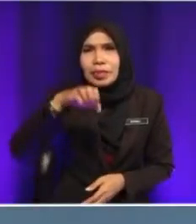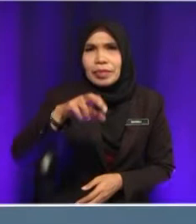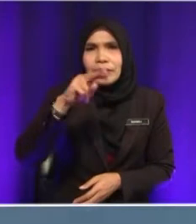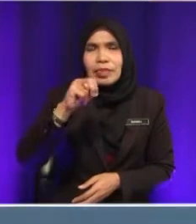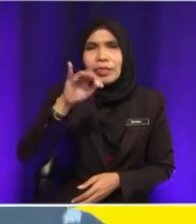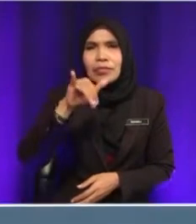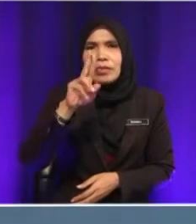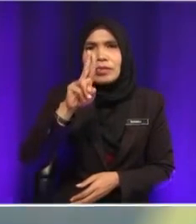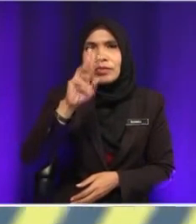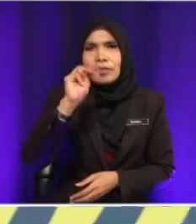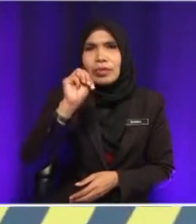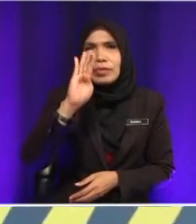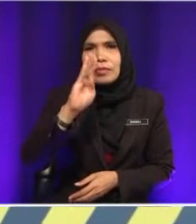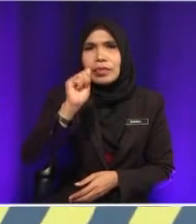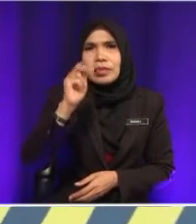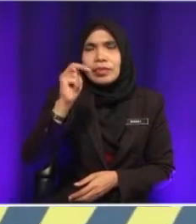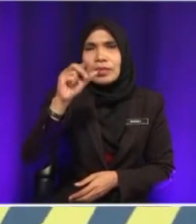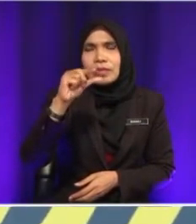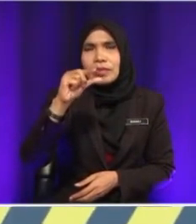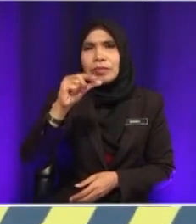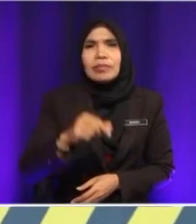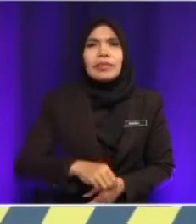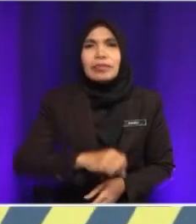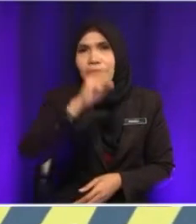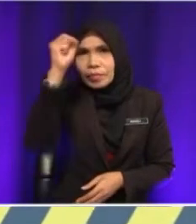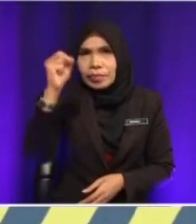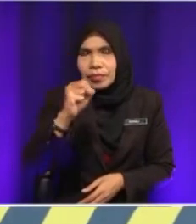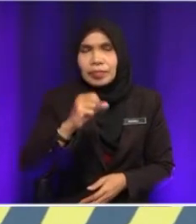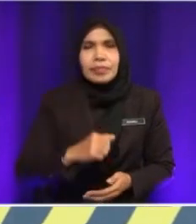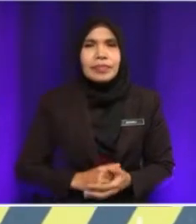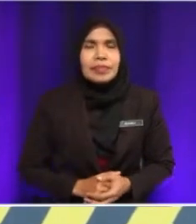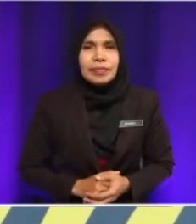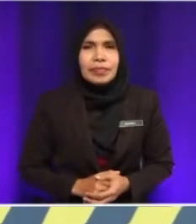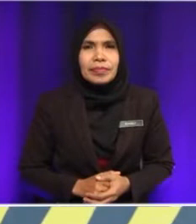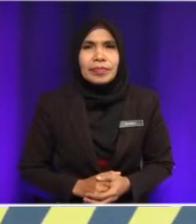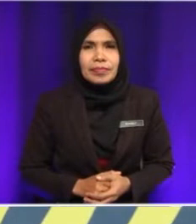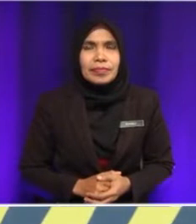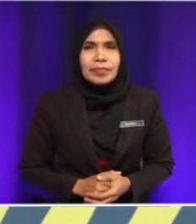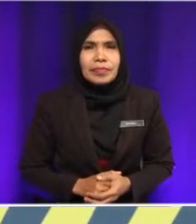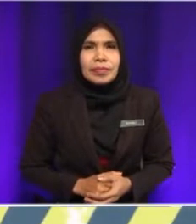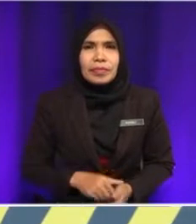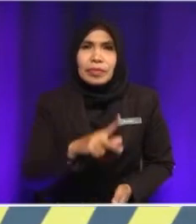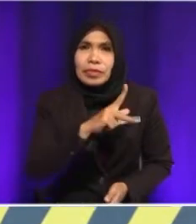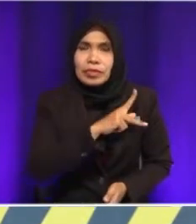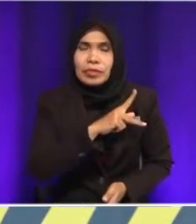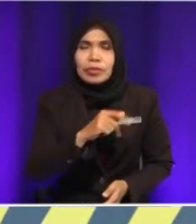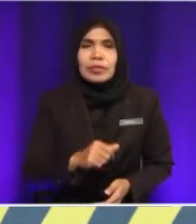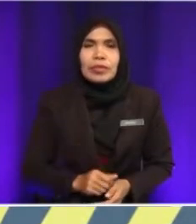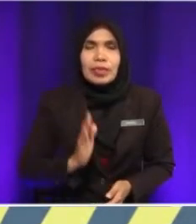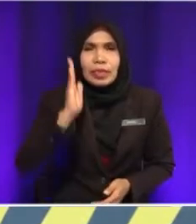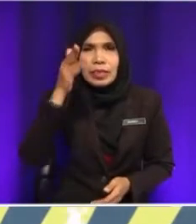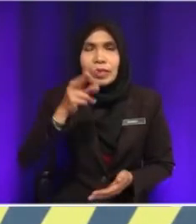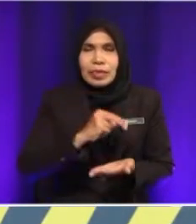spesifikasi item dan pengawas subjek di kementerian dan juga dua penyumbang item akan menilai dan